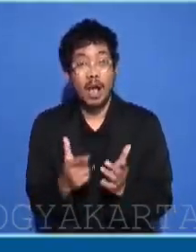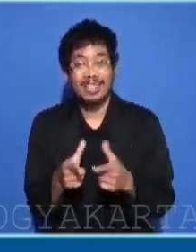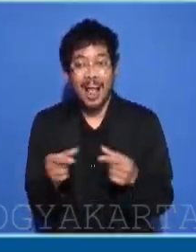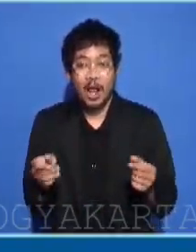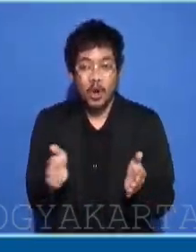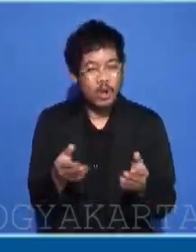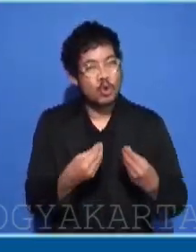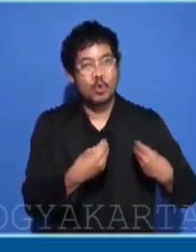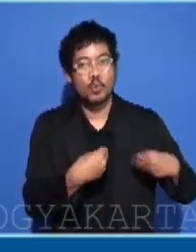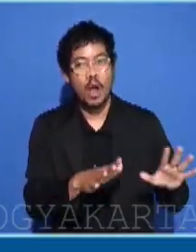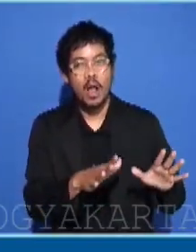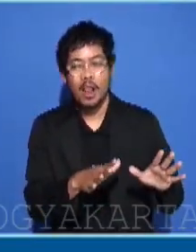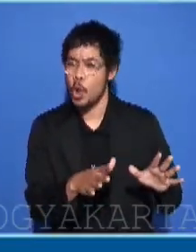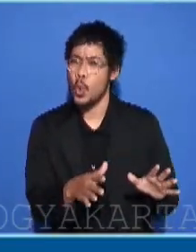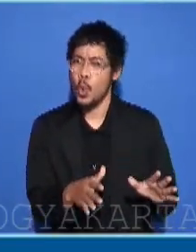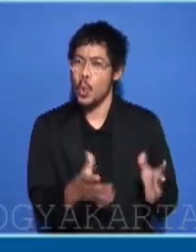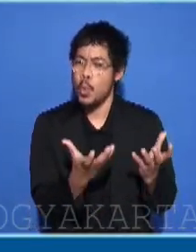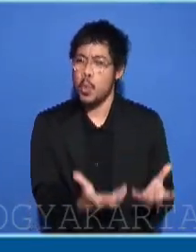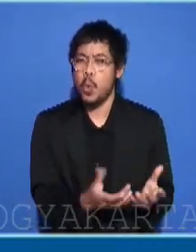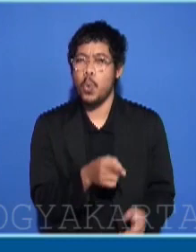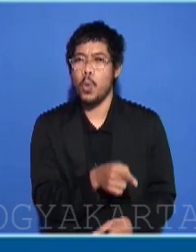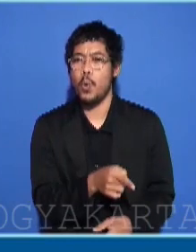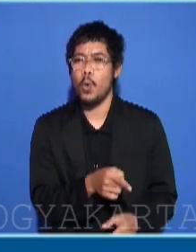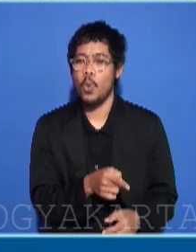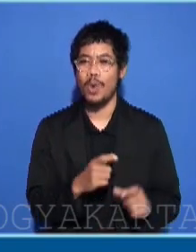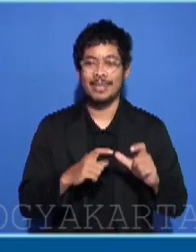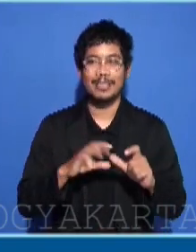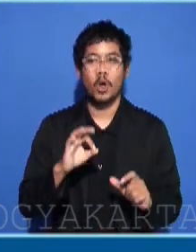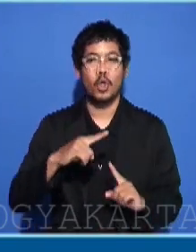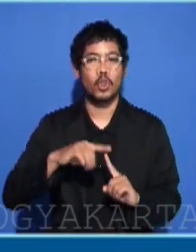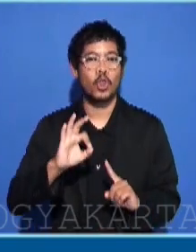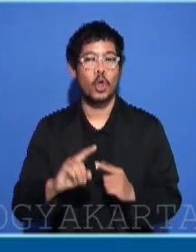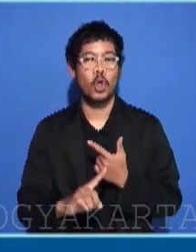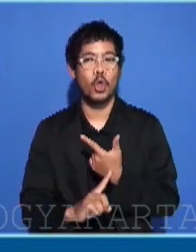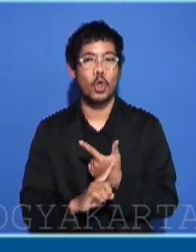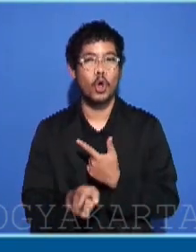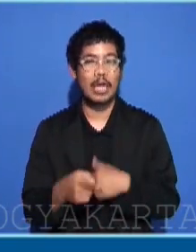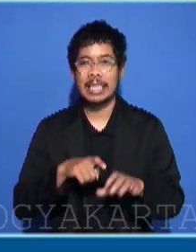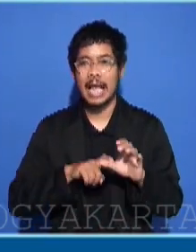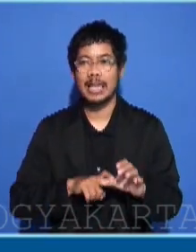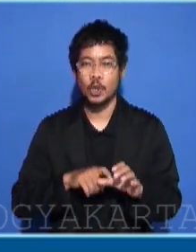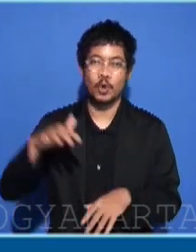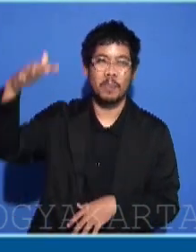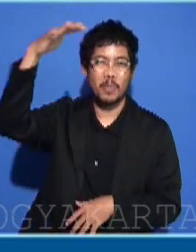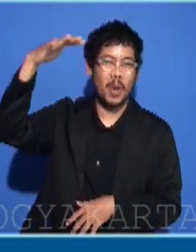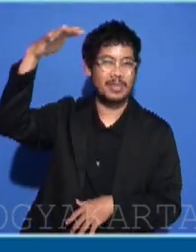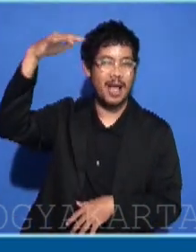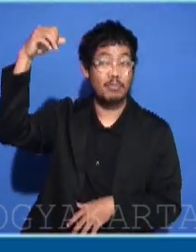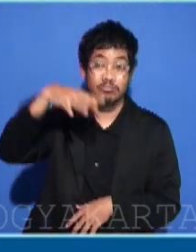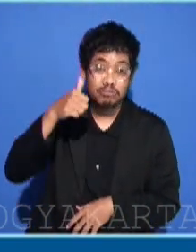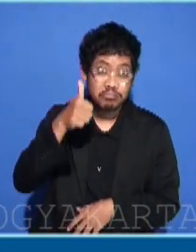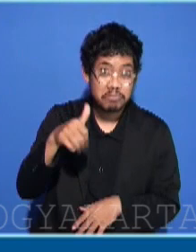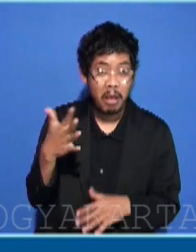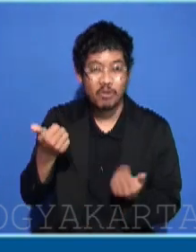ingkang sae. Saining ron soto menika jalaran kadayan wontening cuaca ingkang sae, wiwit tanem winih